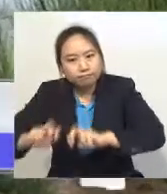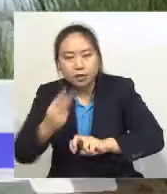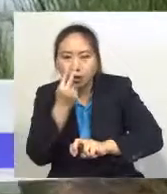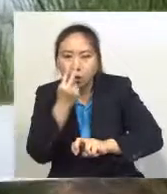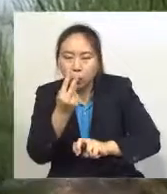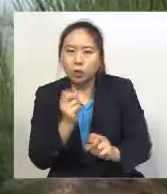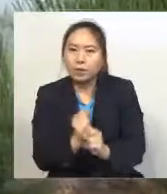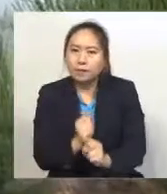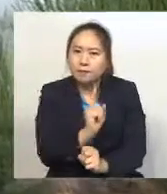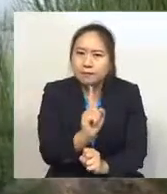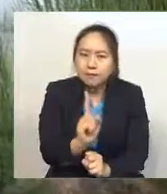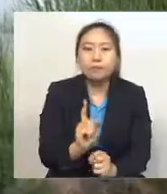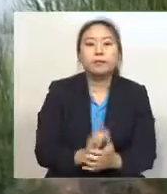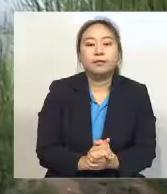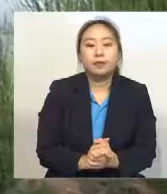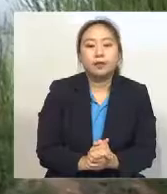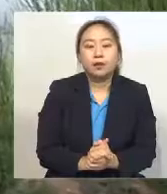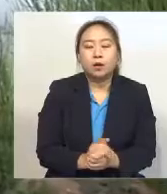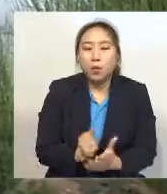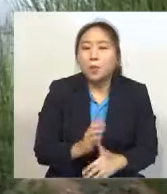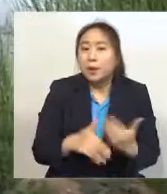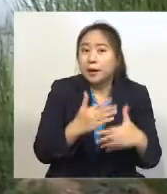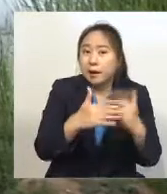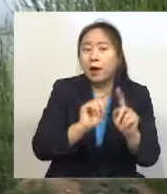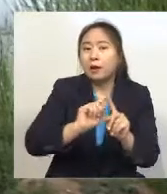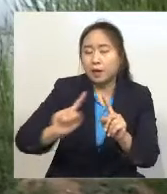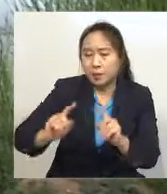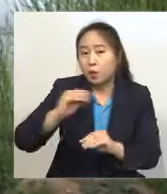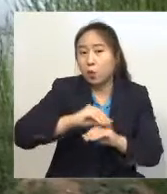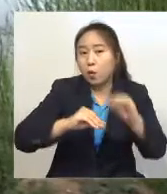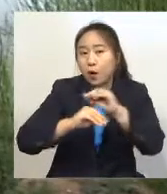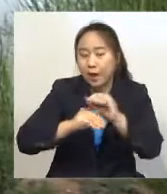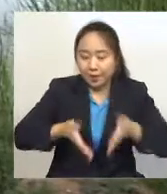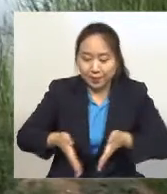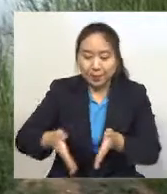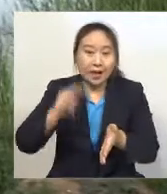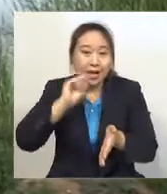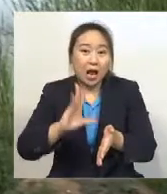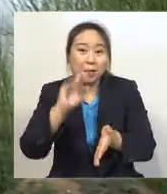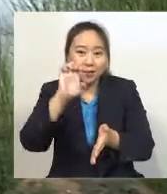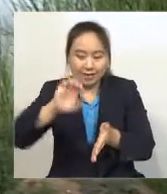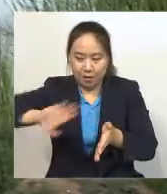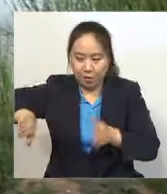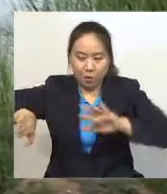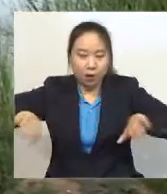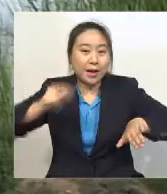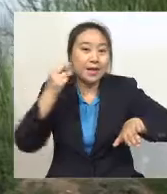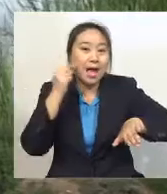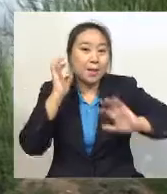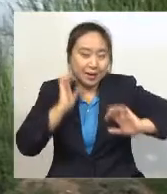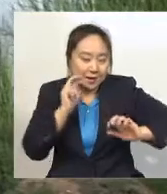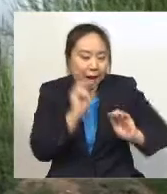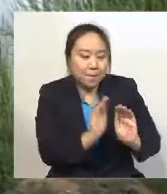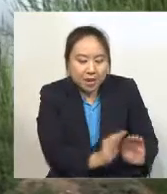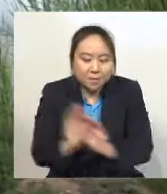ในการที่จะพัฒนาเป็นโครงการแก้มลิงสองฝั่งลำน้ำชีตลอดตั้งแต่จังหวัดชัยภู